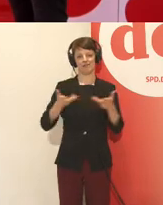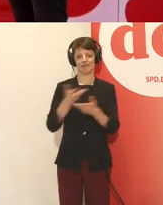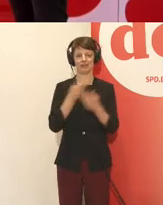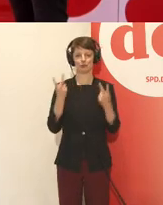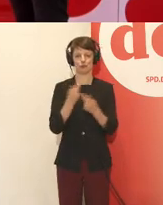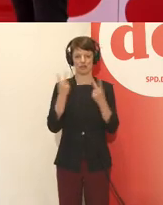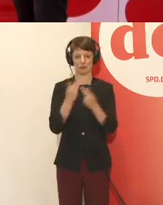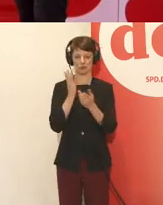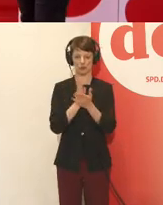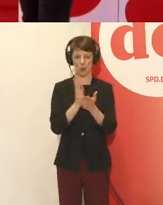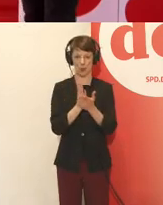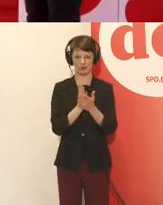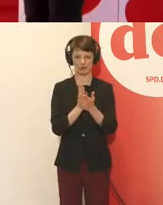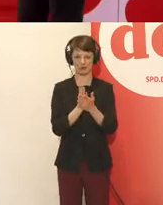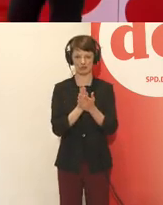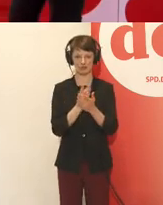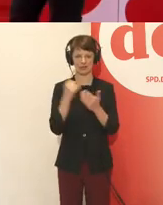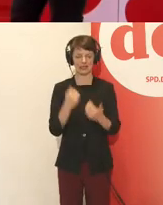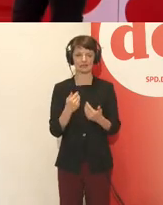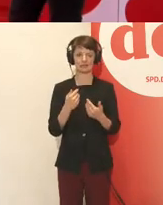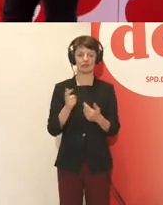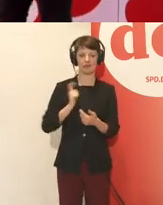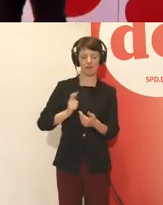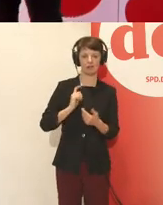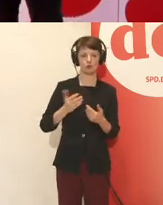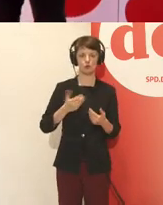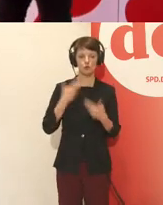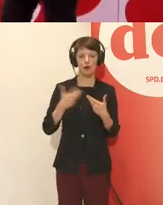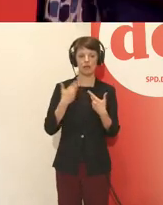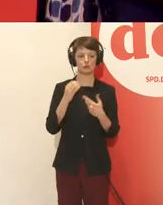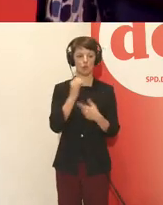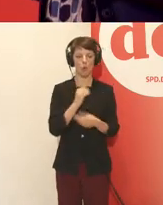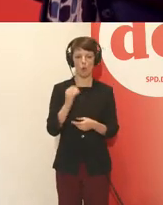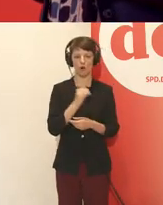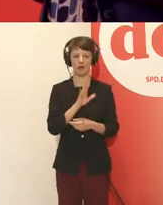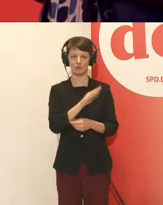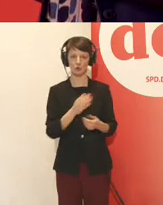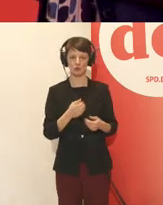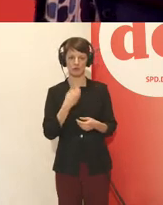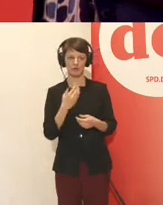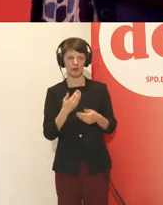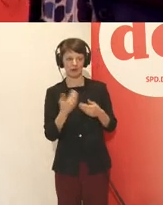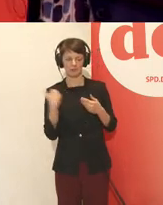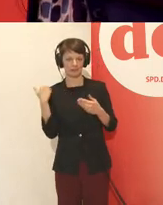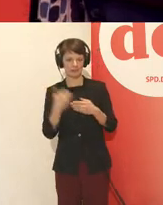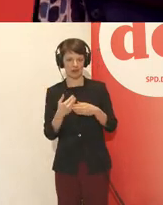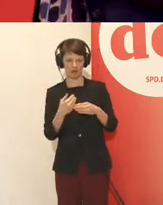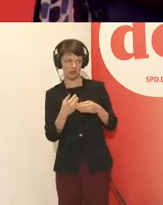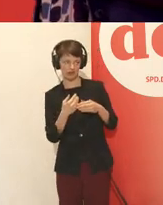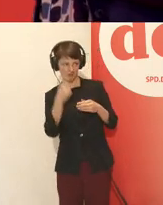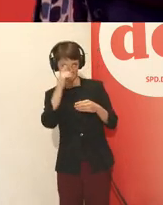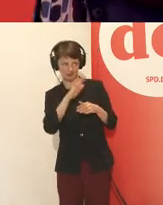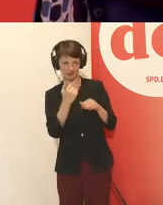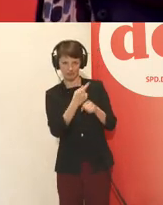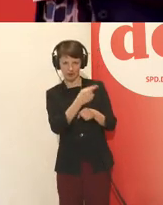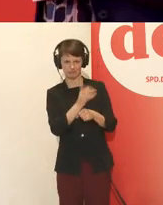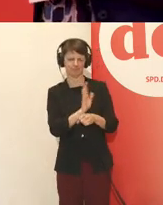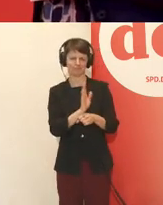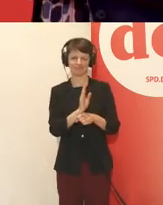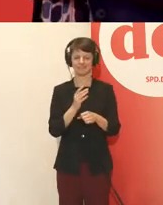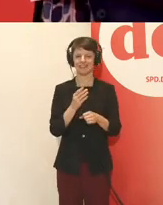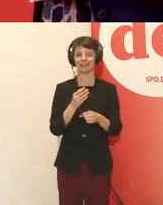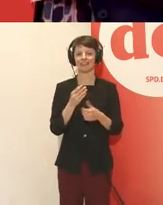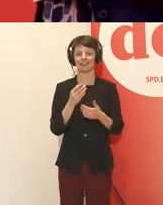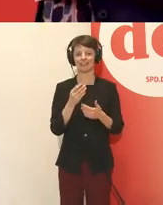ist nicht so dass ich jetzt auf überraschungen wartete von olaf sondern wir haben natürlich viel miteinander besprochen aber alleine